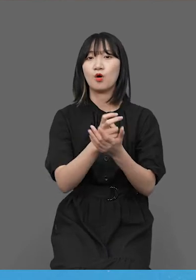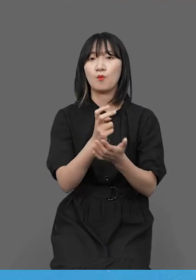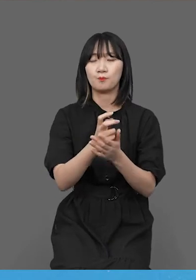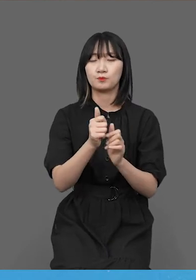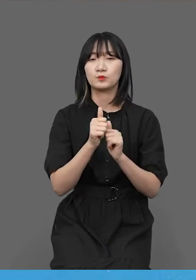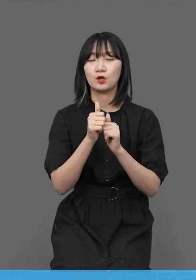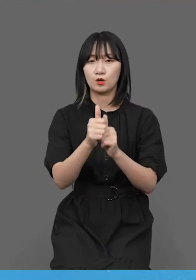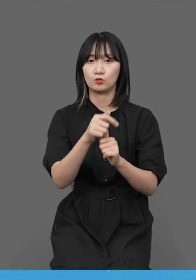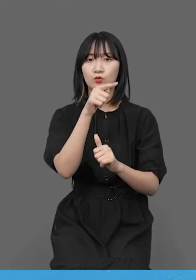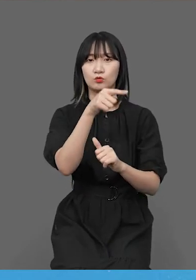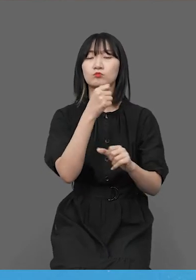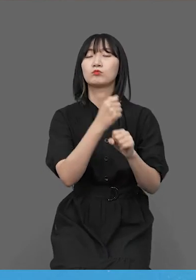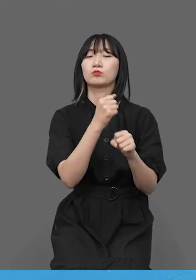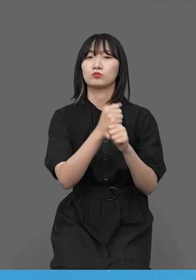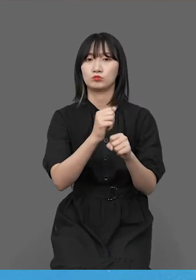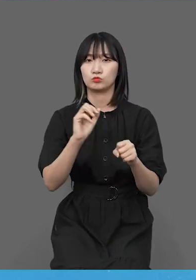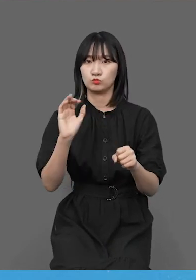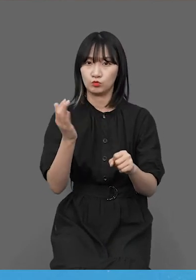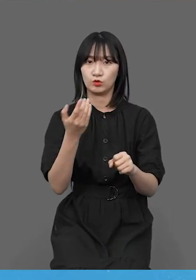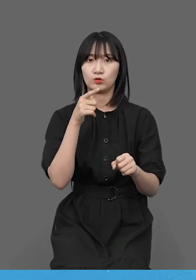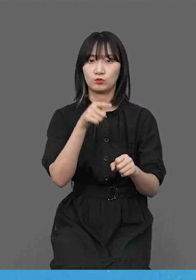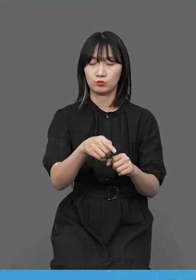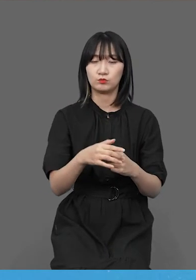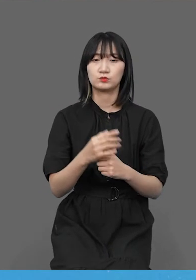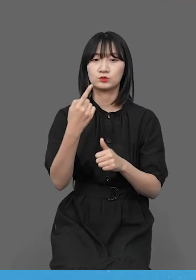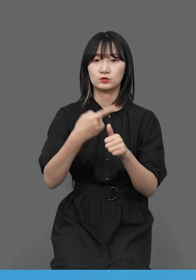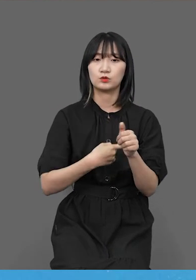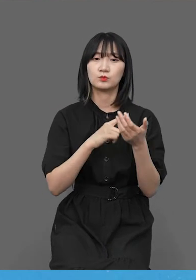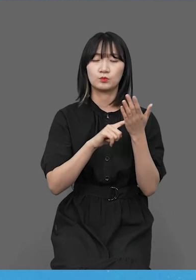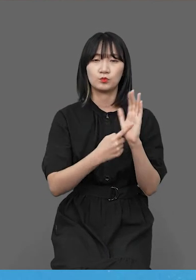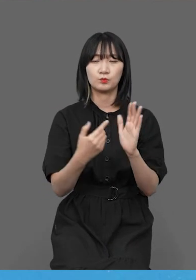만들어지고 있다는 것을 분명히 자연계가 보여주고 있는 것입니다.